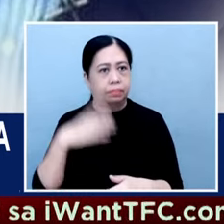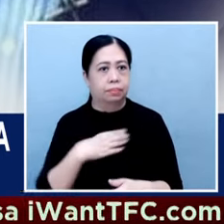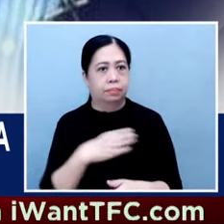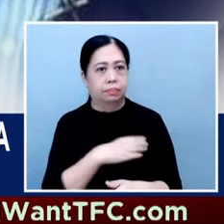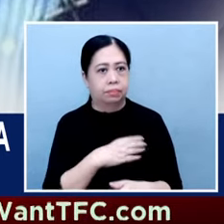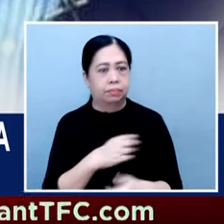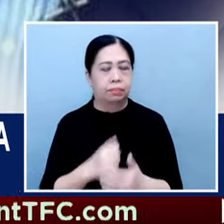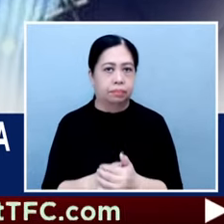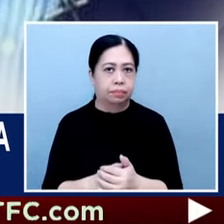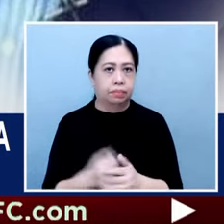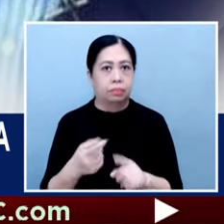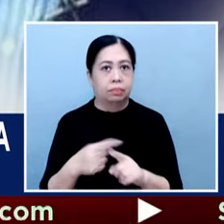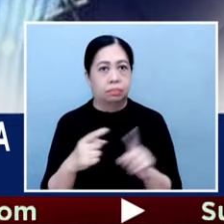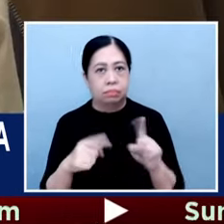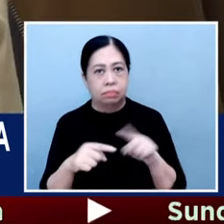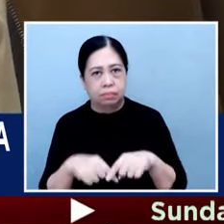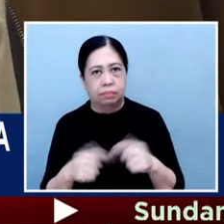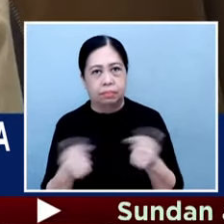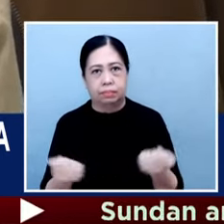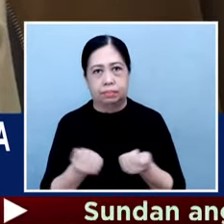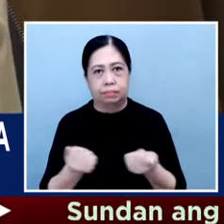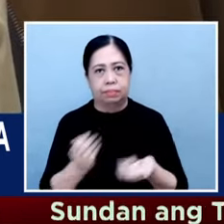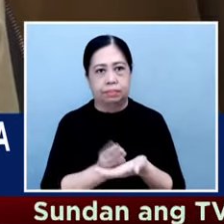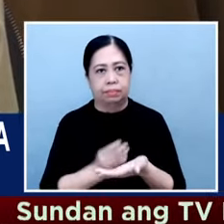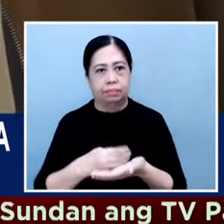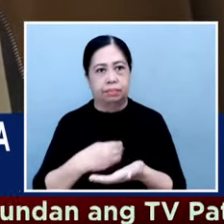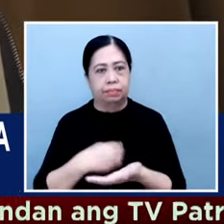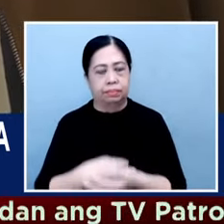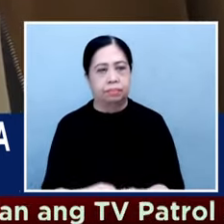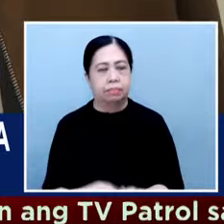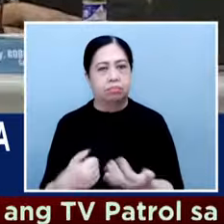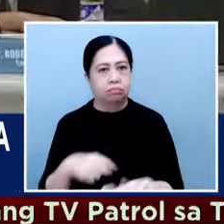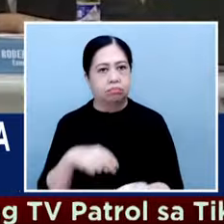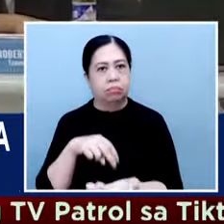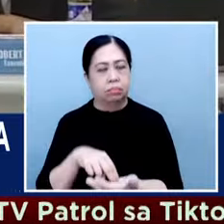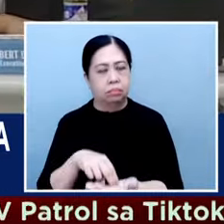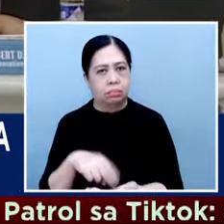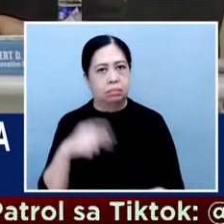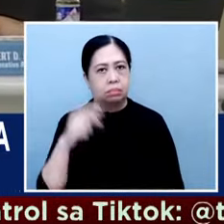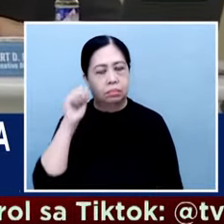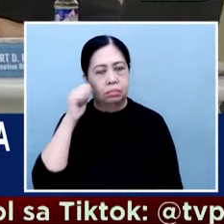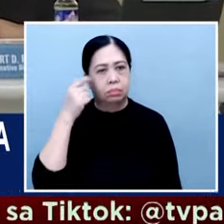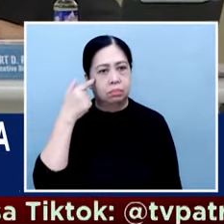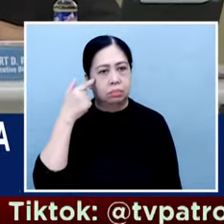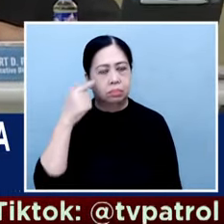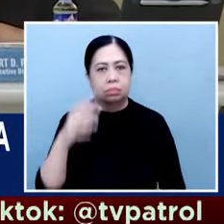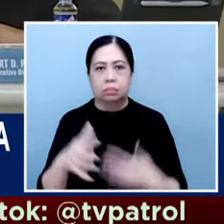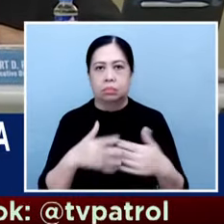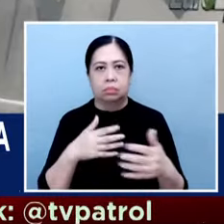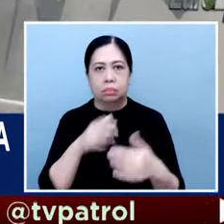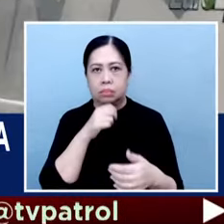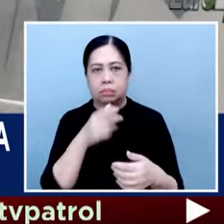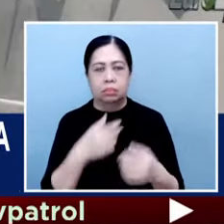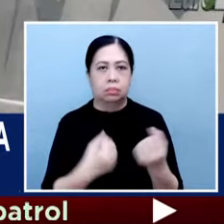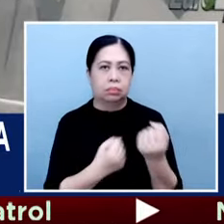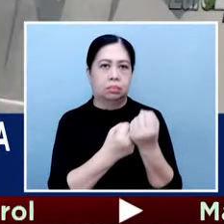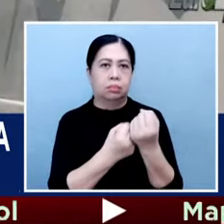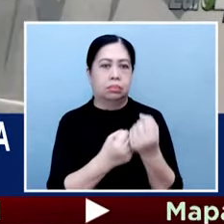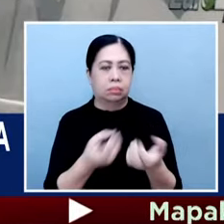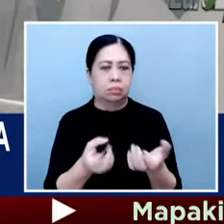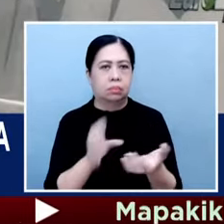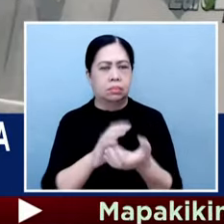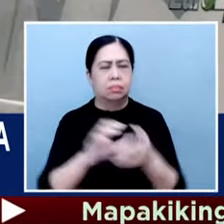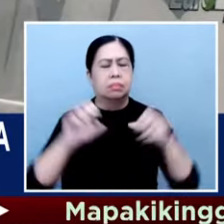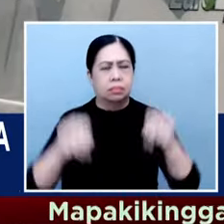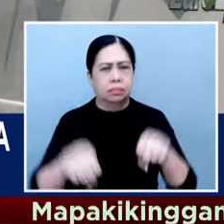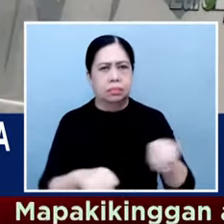na rin po sa available na budget. Pero nanindigan si Guadis na kahit hindi lumaki ang subsidiya, kakayanin